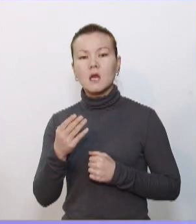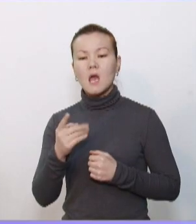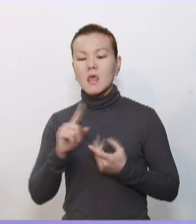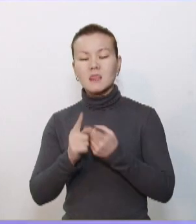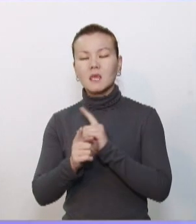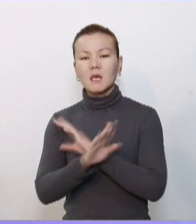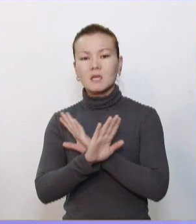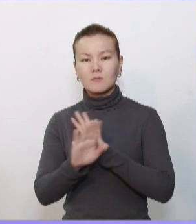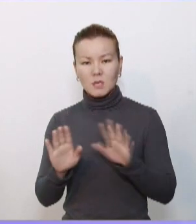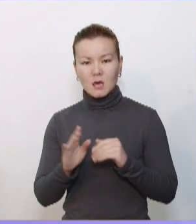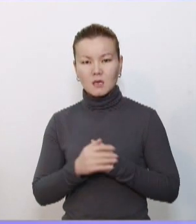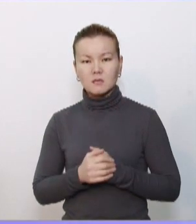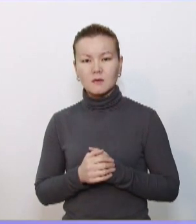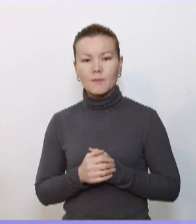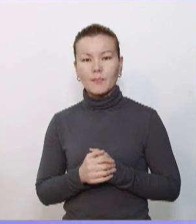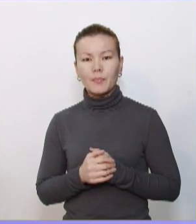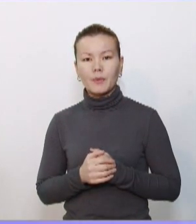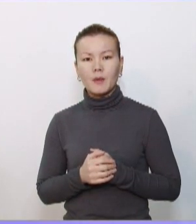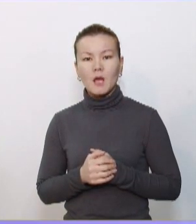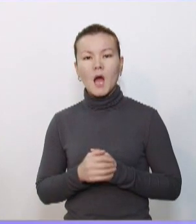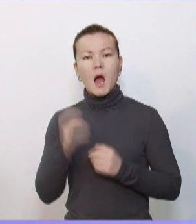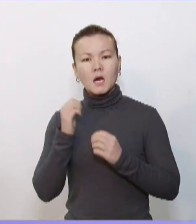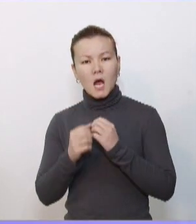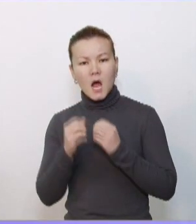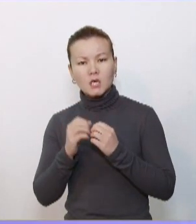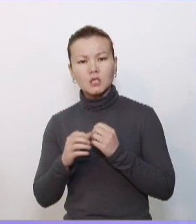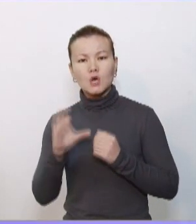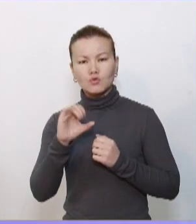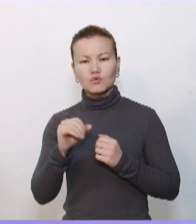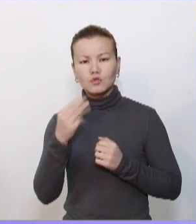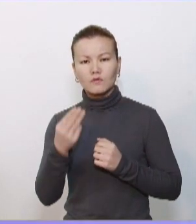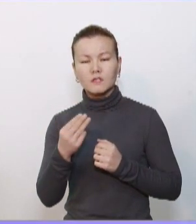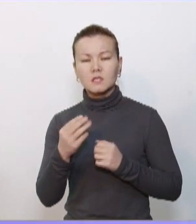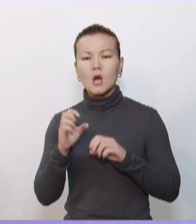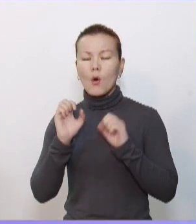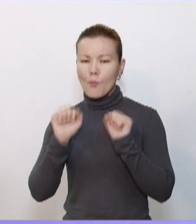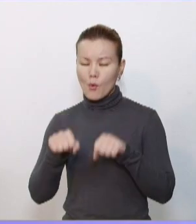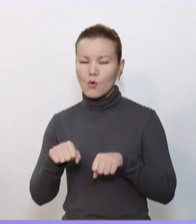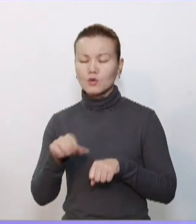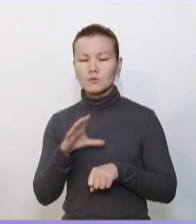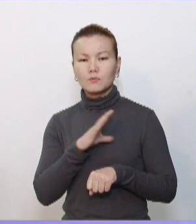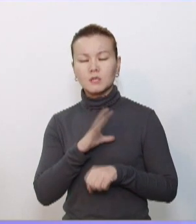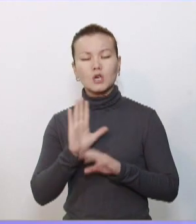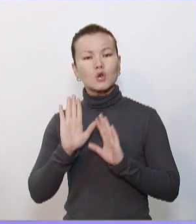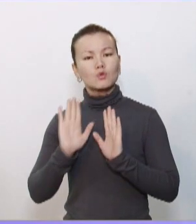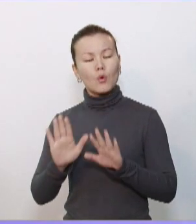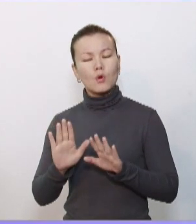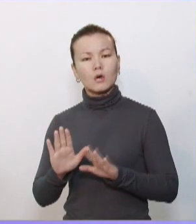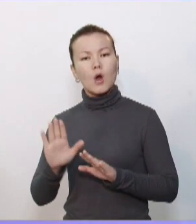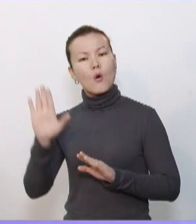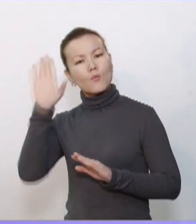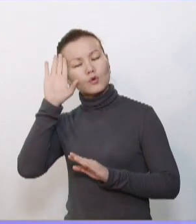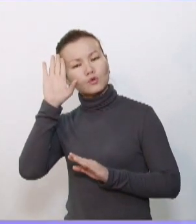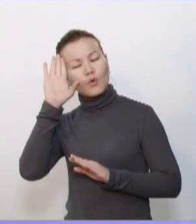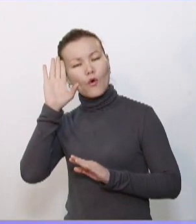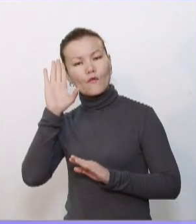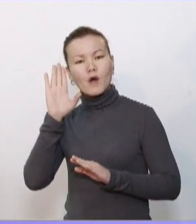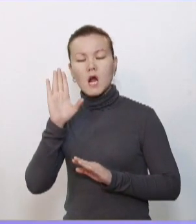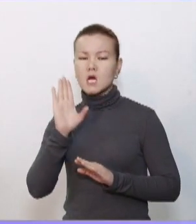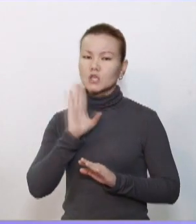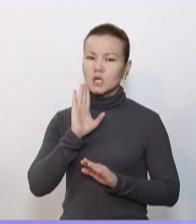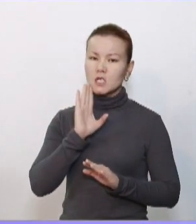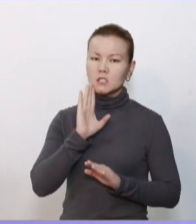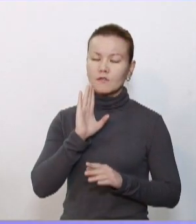изменяются. Каждое существительное может быть только мужского,